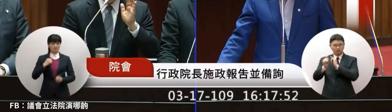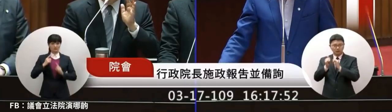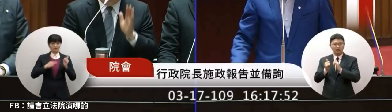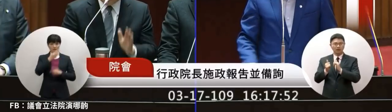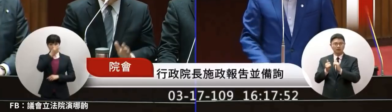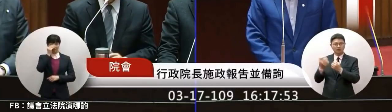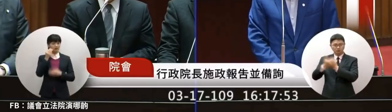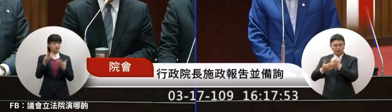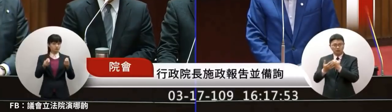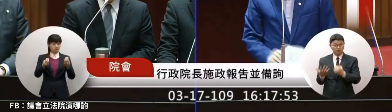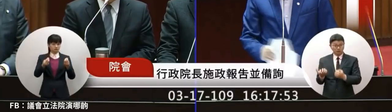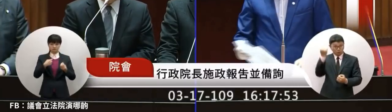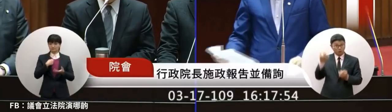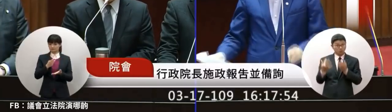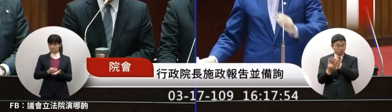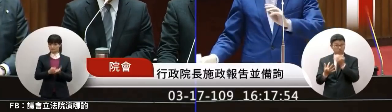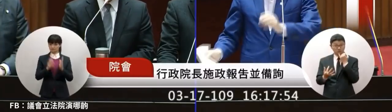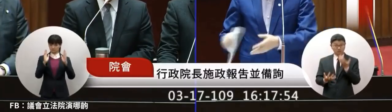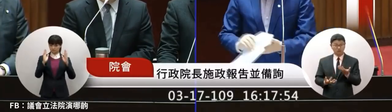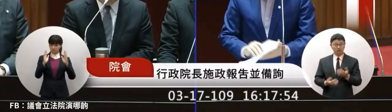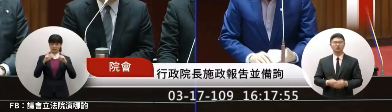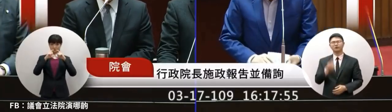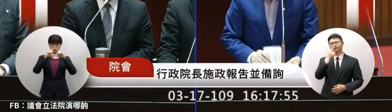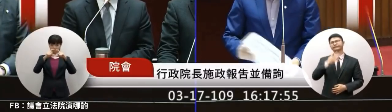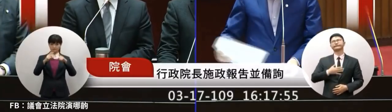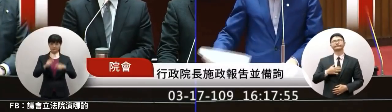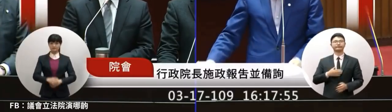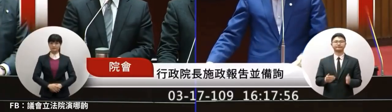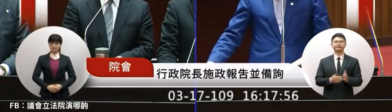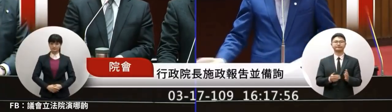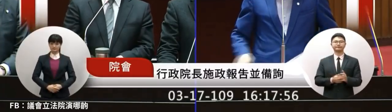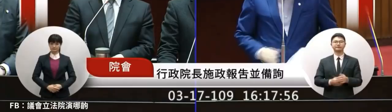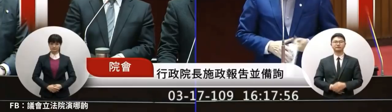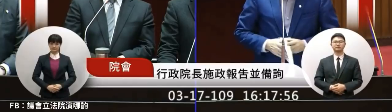便，我很严谨严肃的。 我知道了，好，